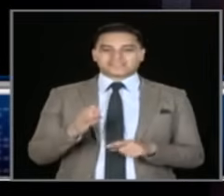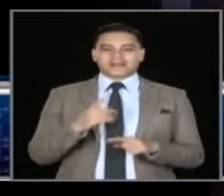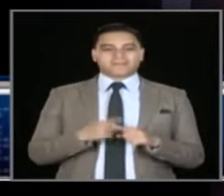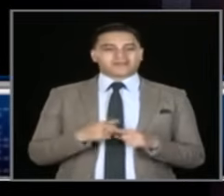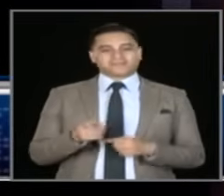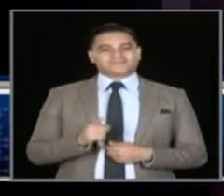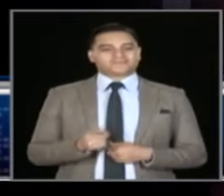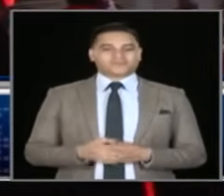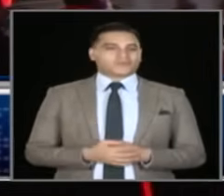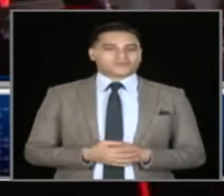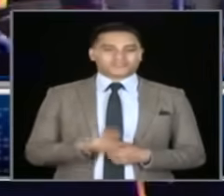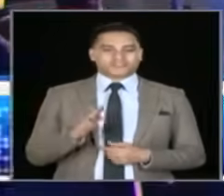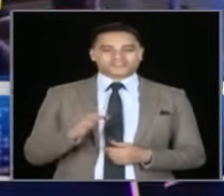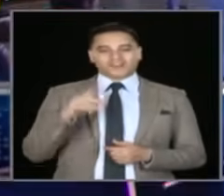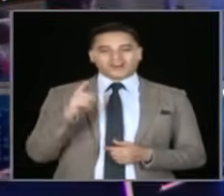خاطئة.